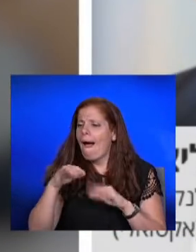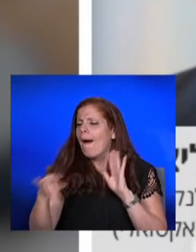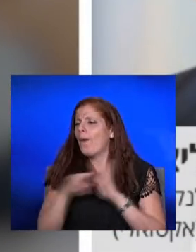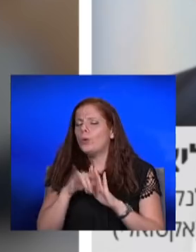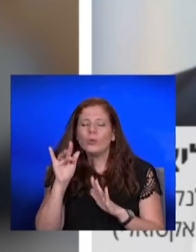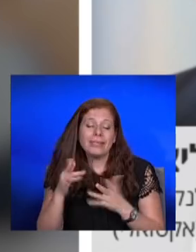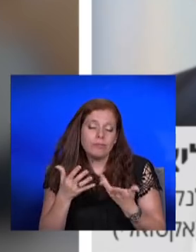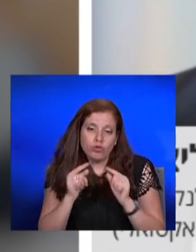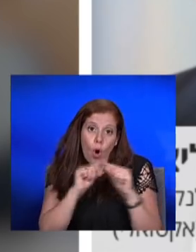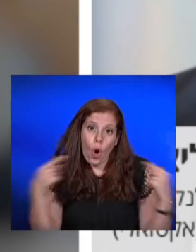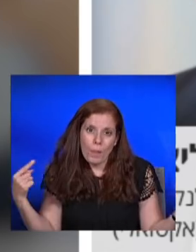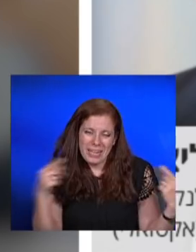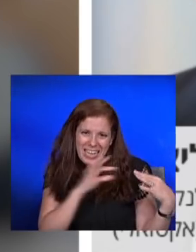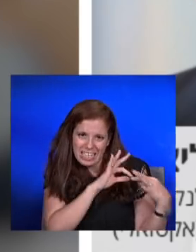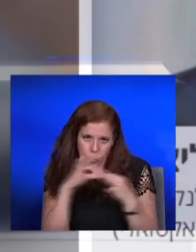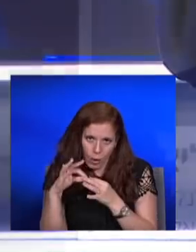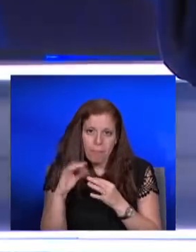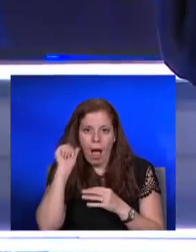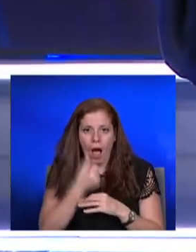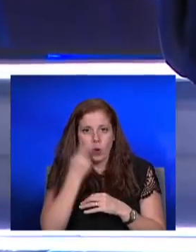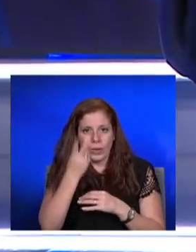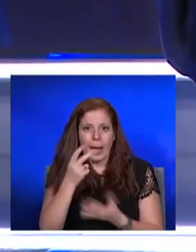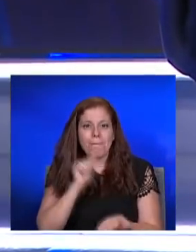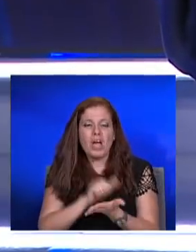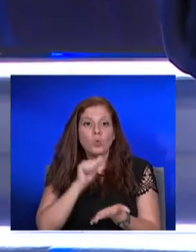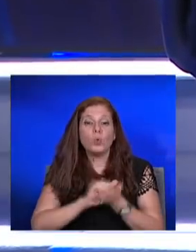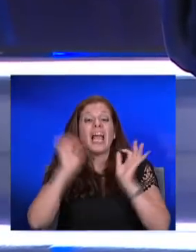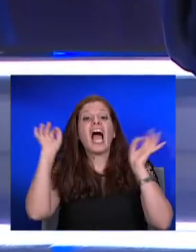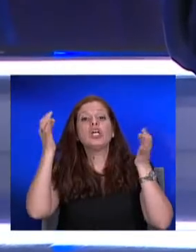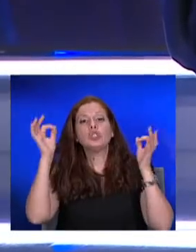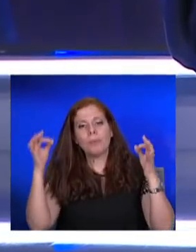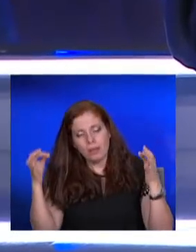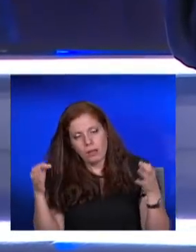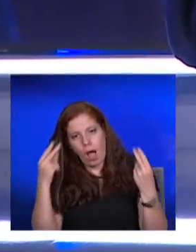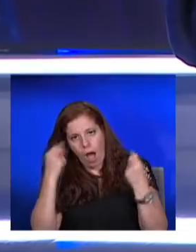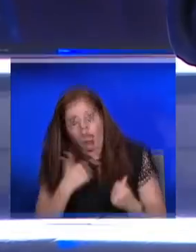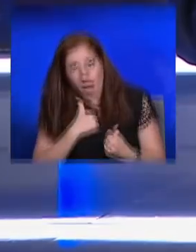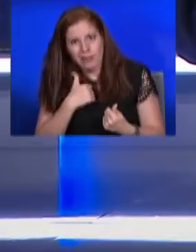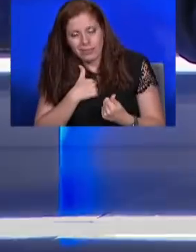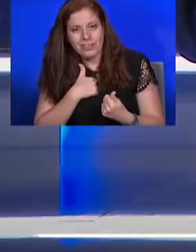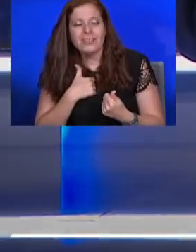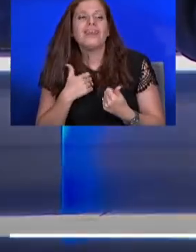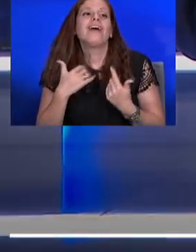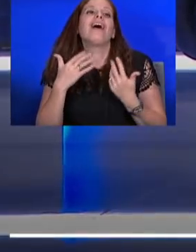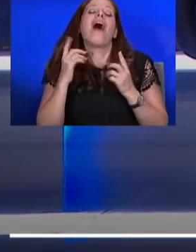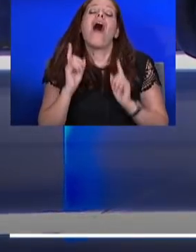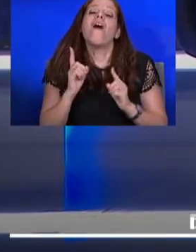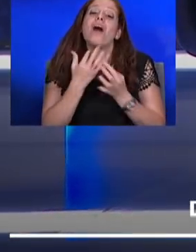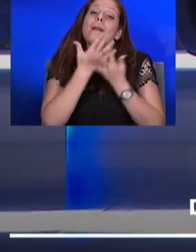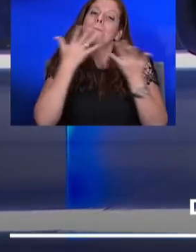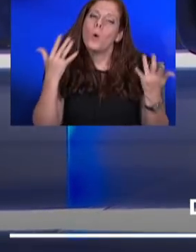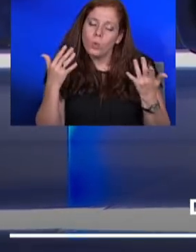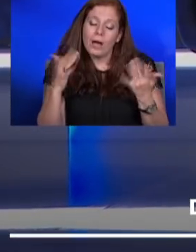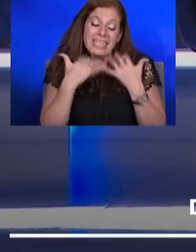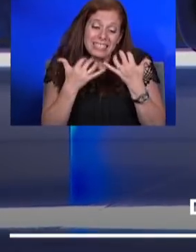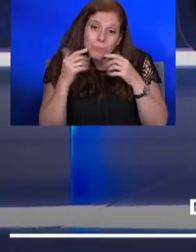מחר בעיתונות הרשמית החרדית, בעיתונות המפלגתית, איך יקראו, איך יצאו מהדבר הזה. אבל ברור לחלוטין, הסיפור פה הוא סיפור פוליטי. עכשיו